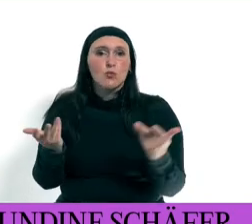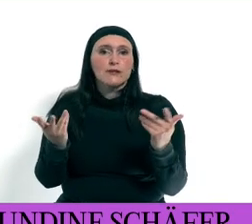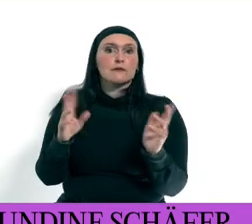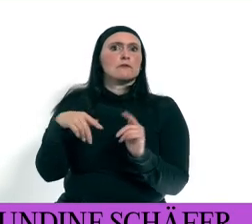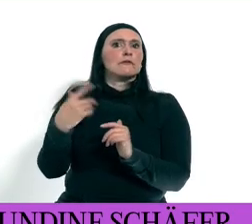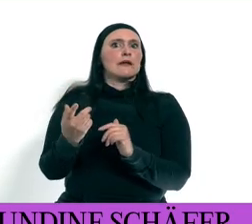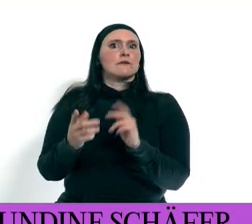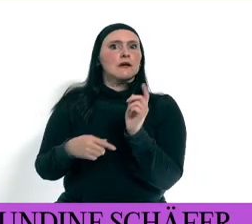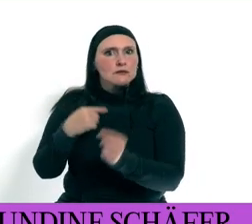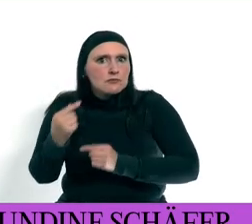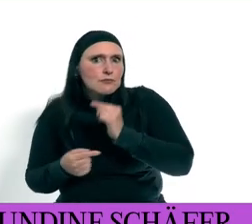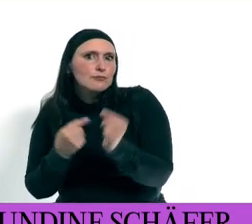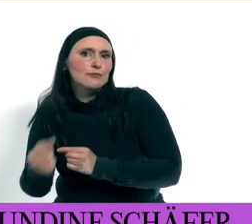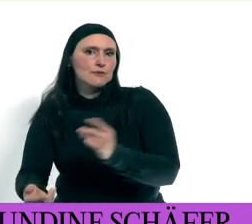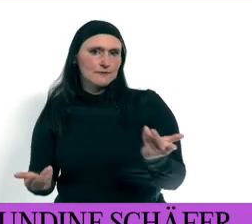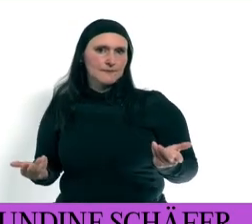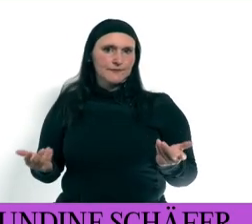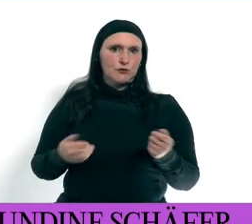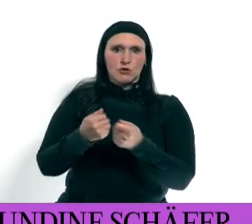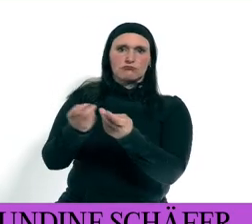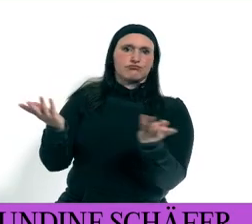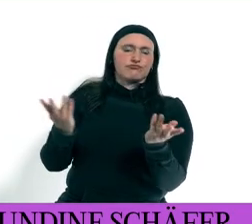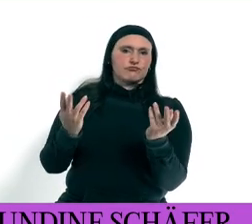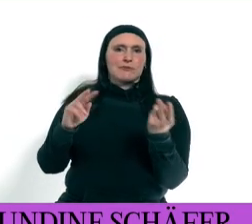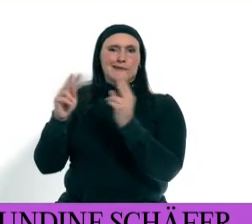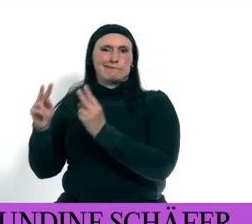in einen Kunstraum begeben.